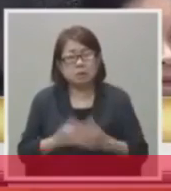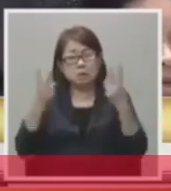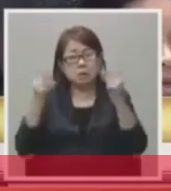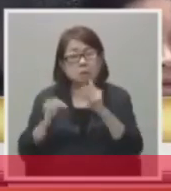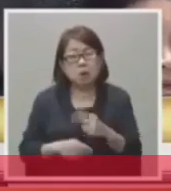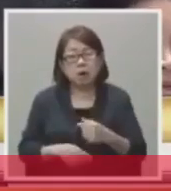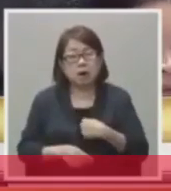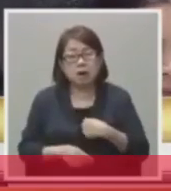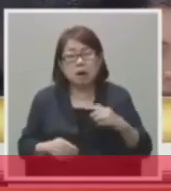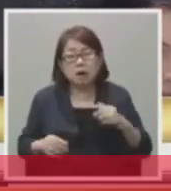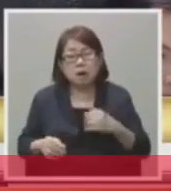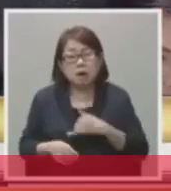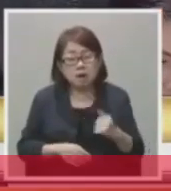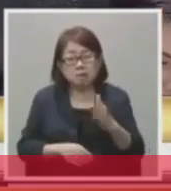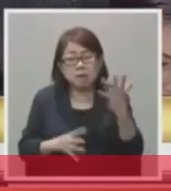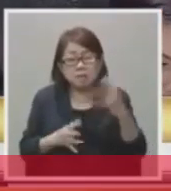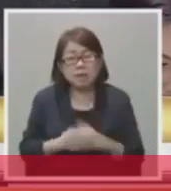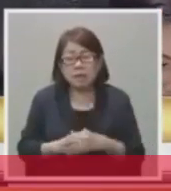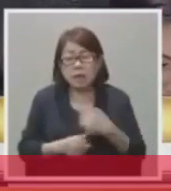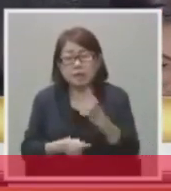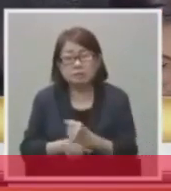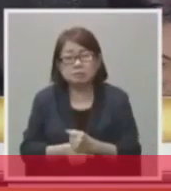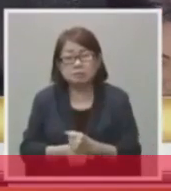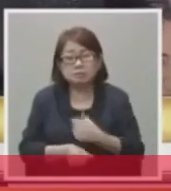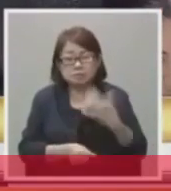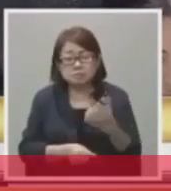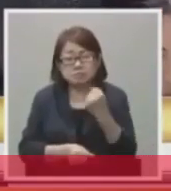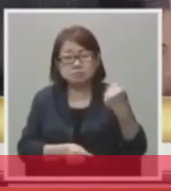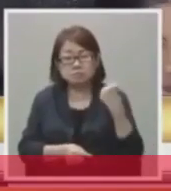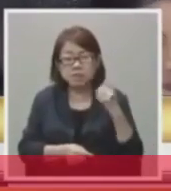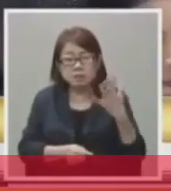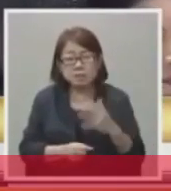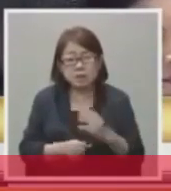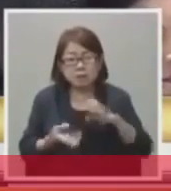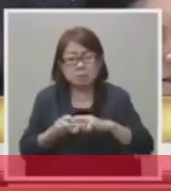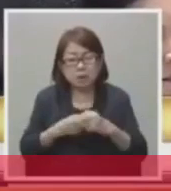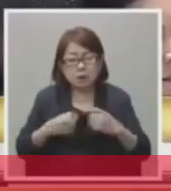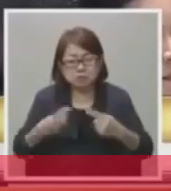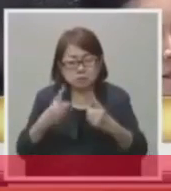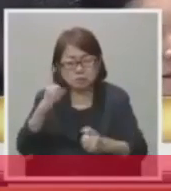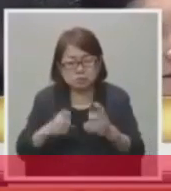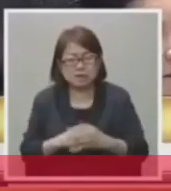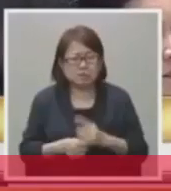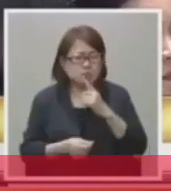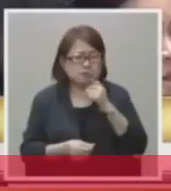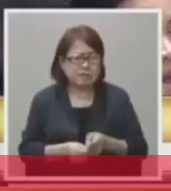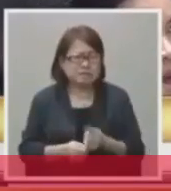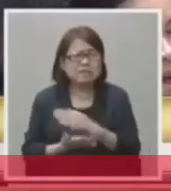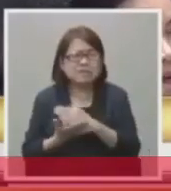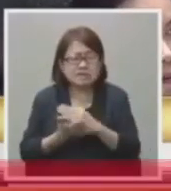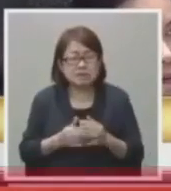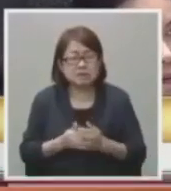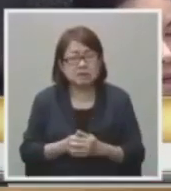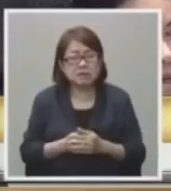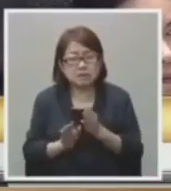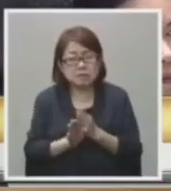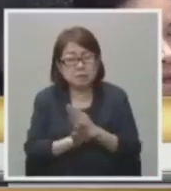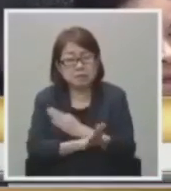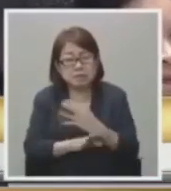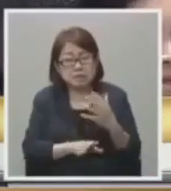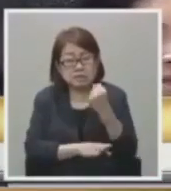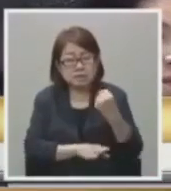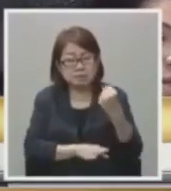มาถ้าผมไม่มาเดี๋ยวฆ่ากันไม่จริงหรอกครับจริงครึ่งเดียวแล้วใครล่ะครับประกาศภาวะฉุกเฉินก่อน3 วันเลยยึดอำนาจอ่ะ